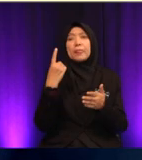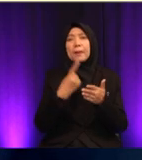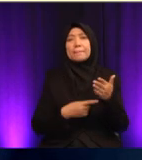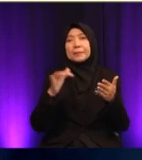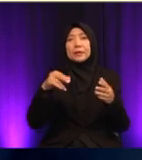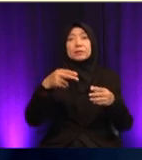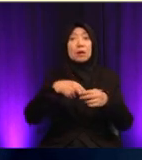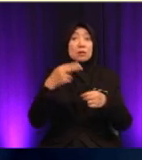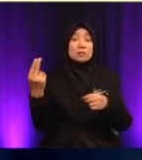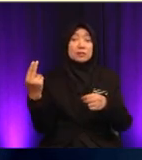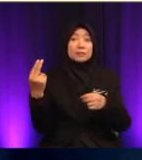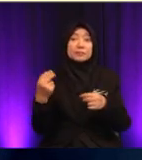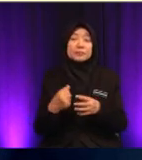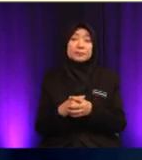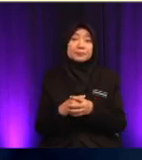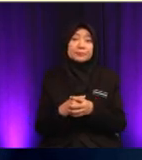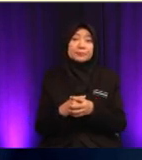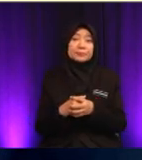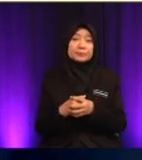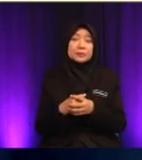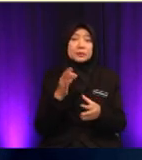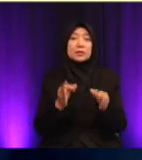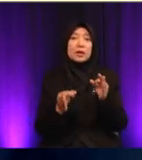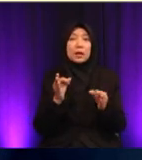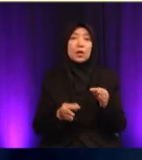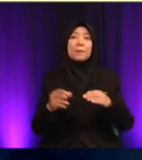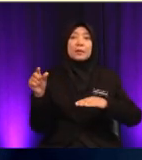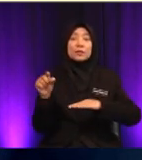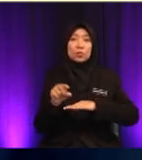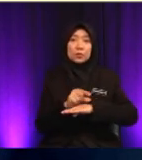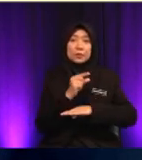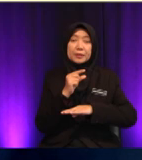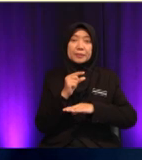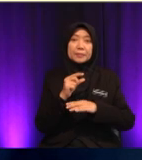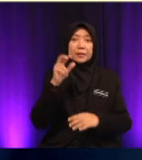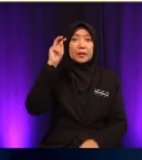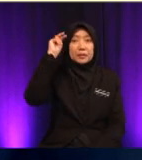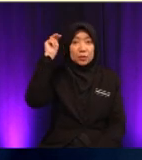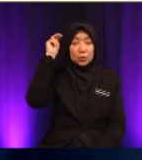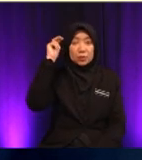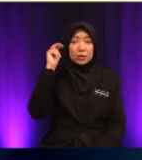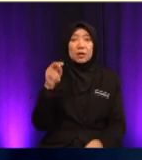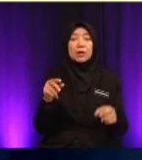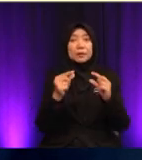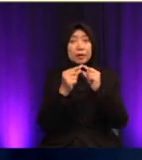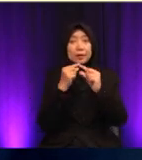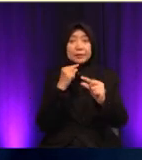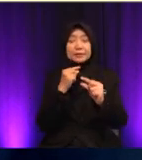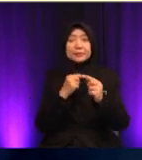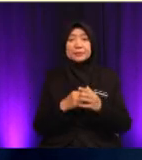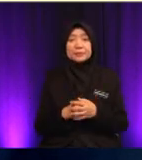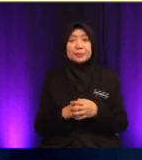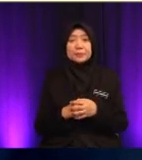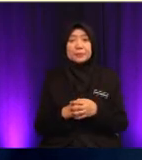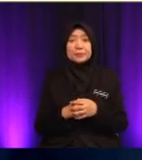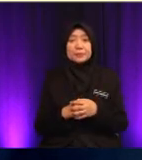terhasil ialah ini klasik dapat garis lurus Jadi jika